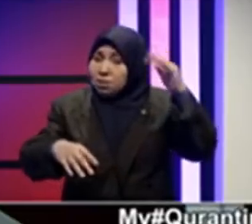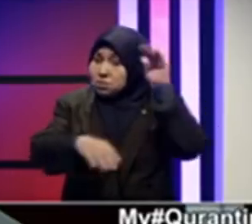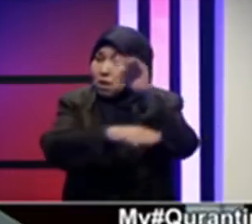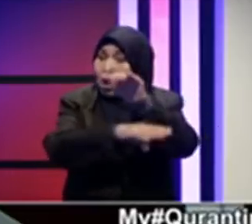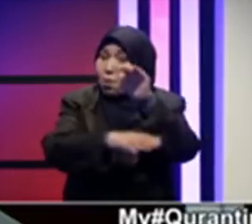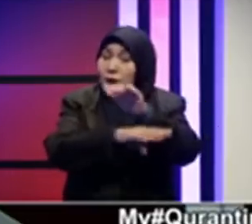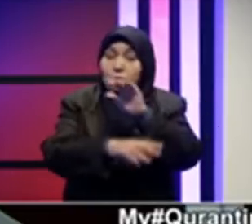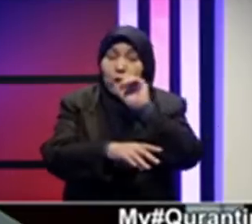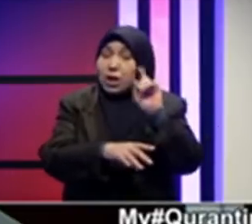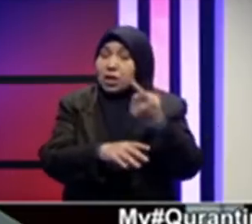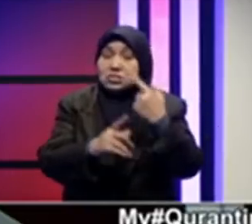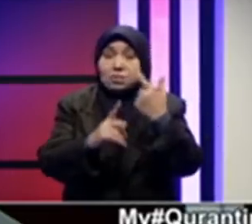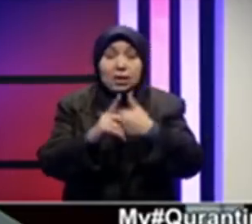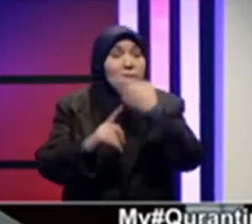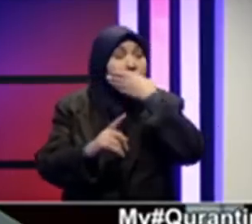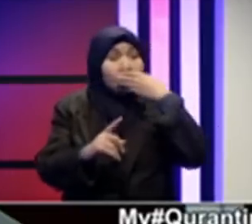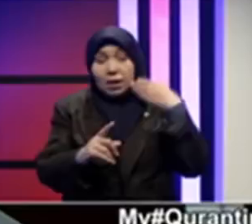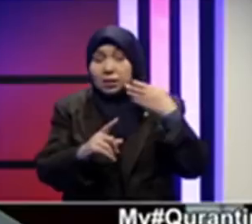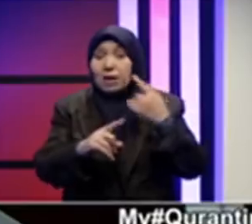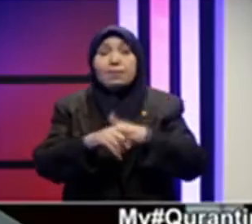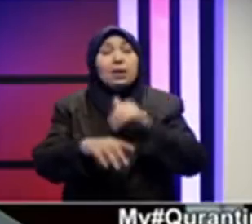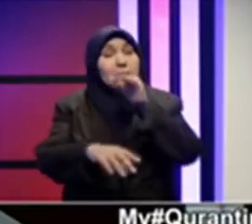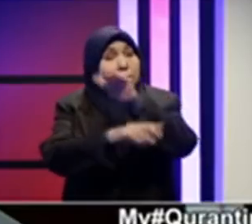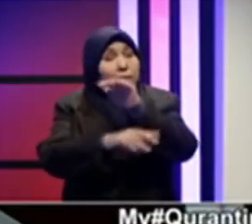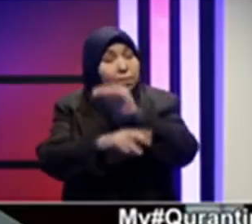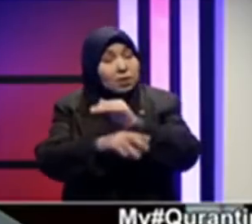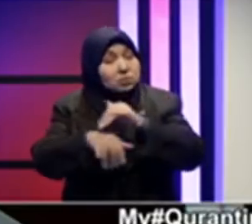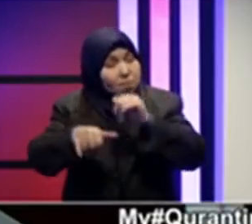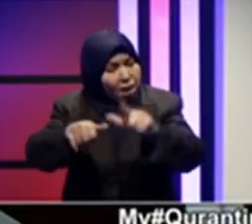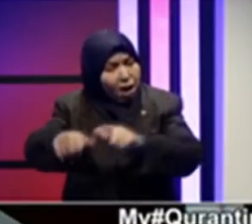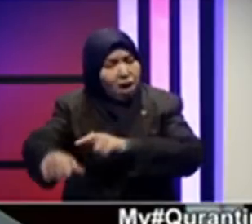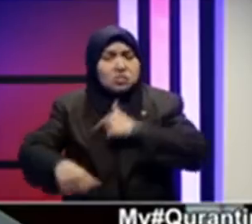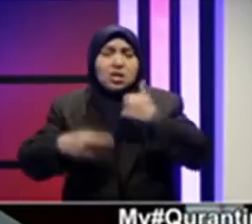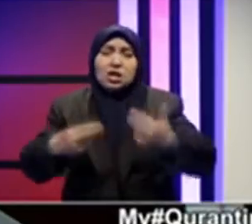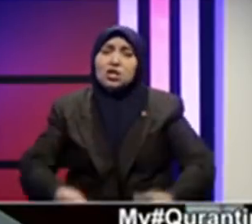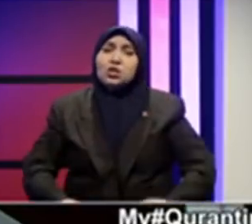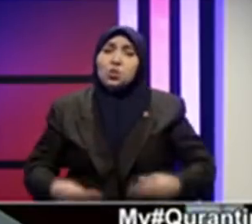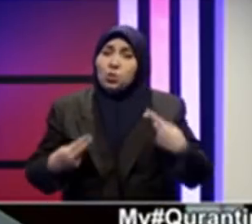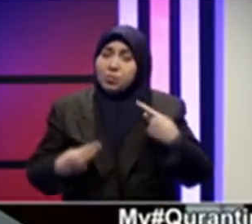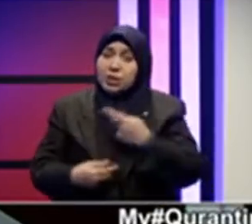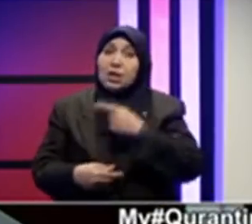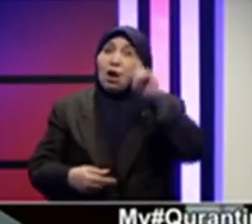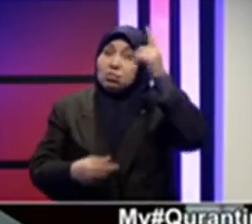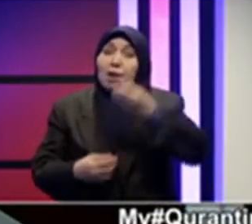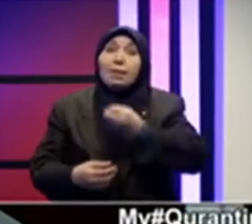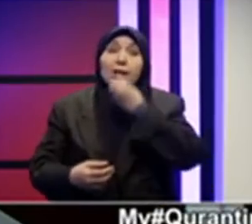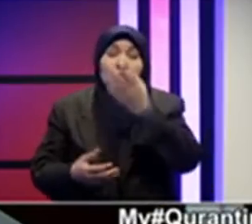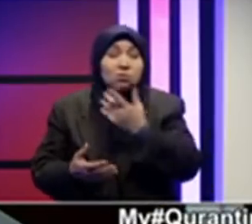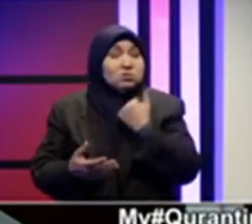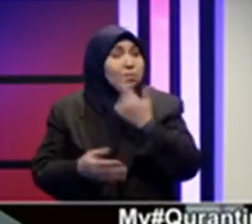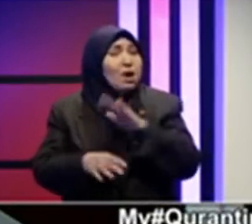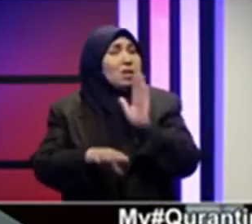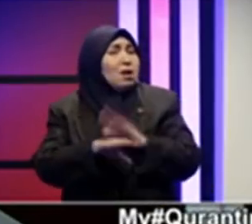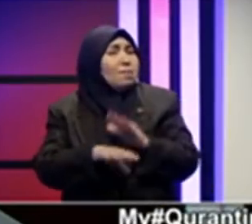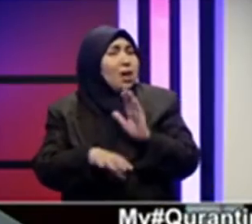pada Ramadan, tetapi perjuangan sepanjang kehidupan kita. Allah menyatakan siapakah yang digelar sebagai ibad. Ibad ini